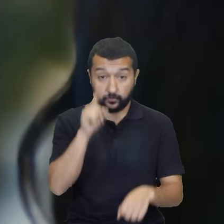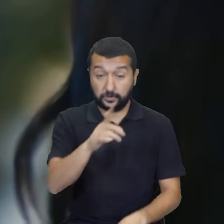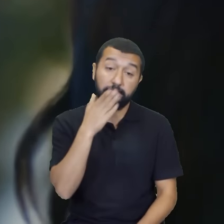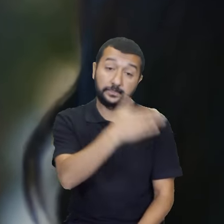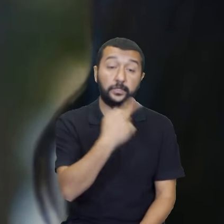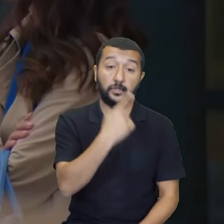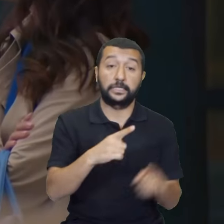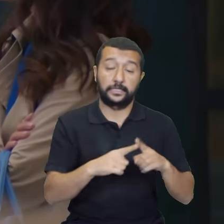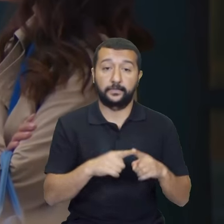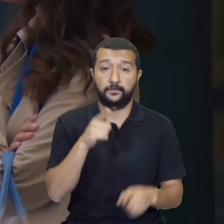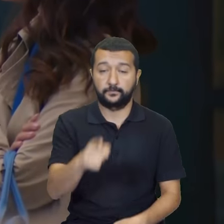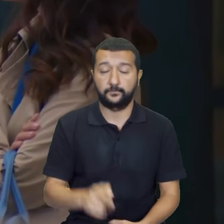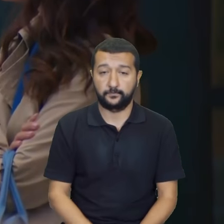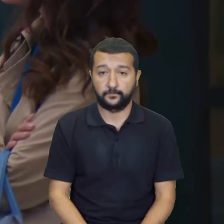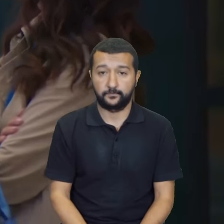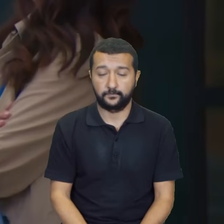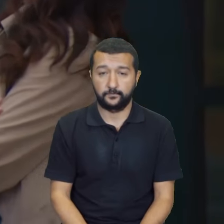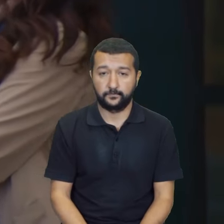gidip söyleyeceksin Tarık'a.